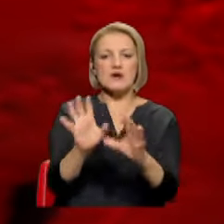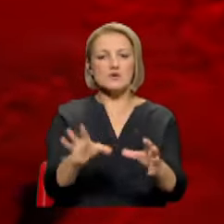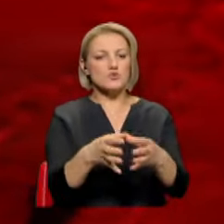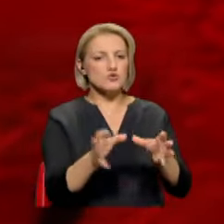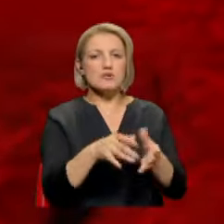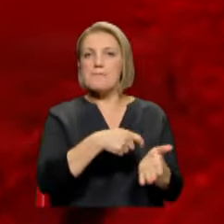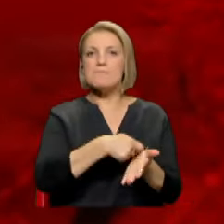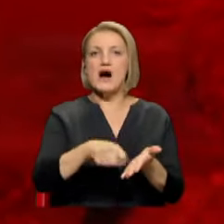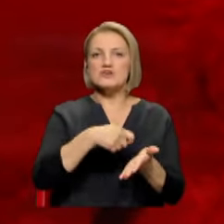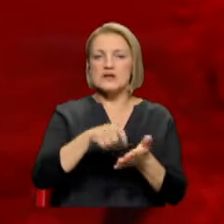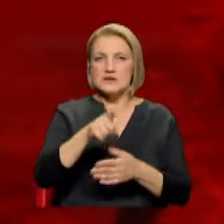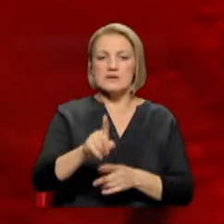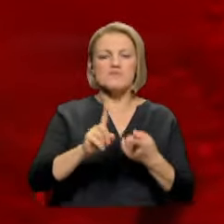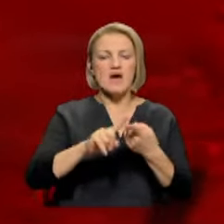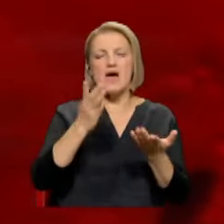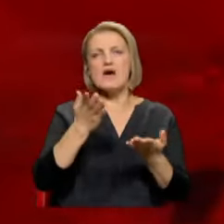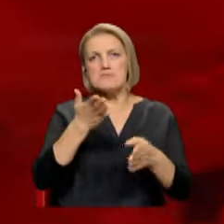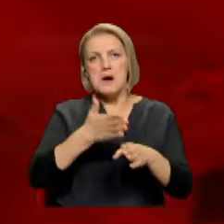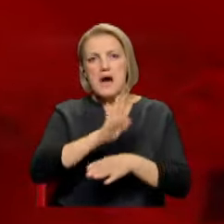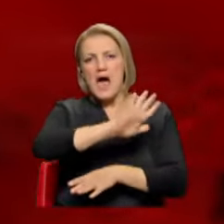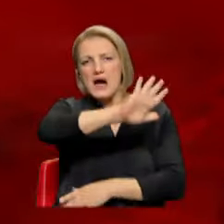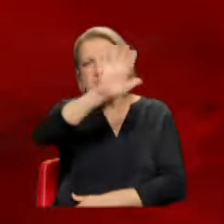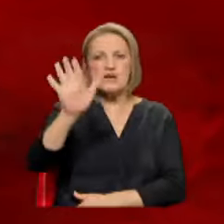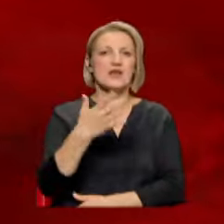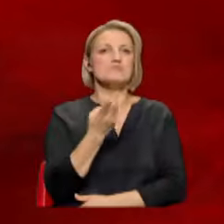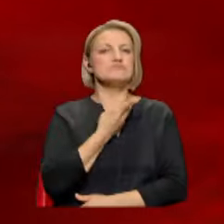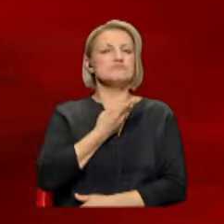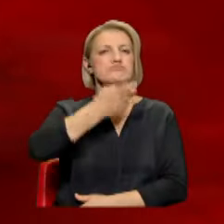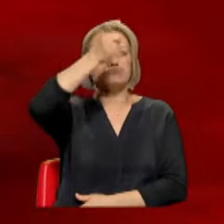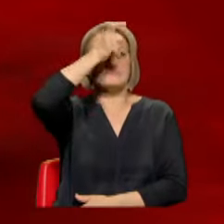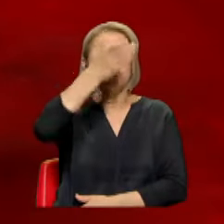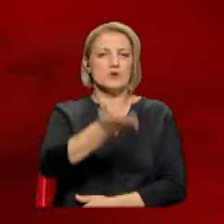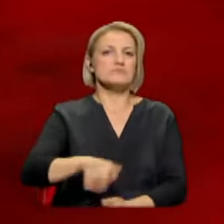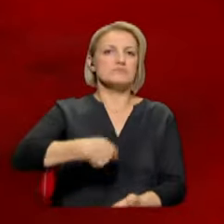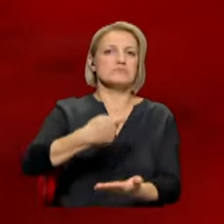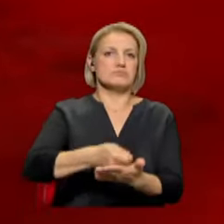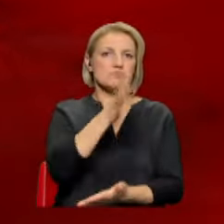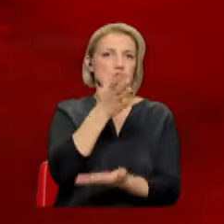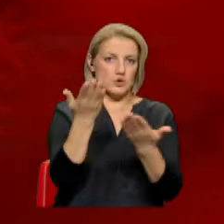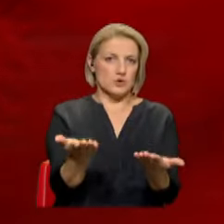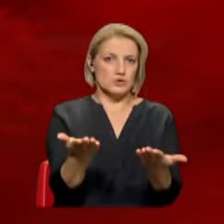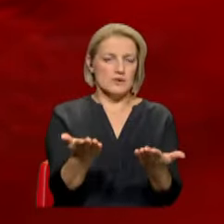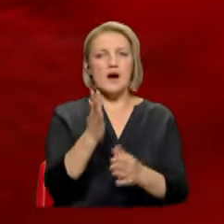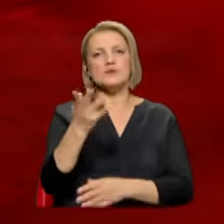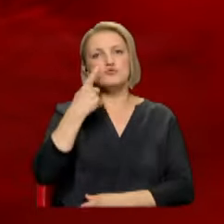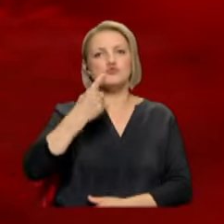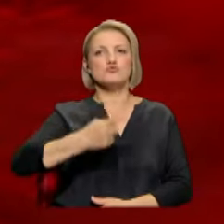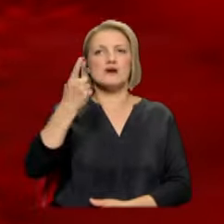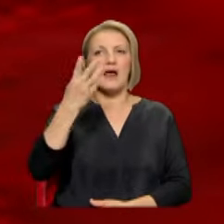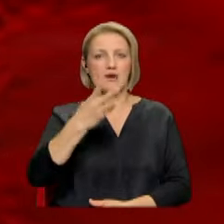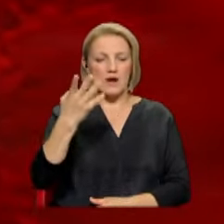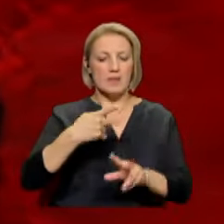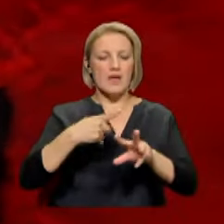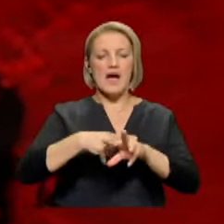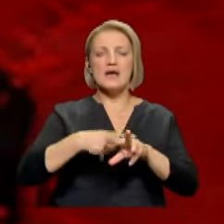grupların maaşlarının ve aslında her şeylerinin yine bizim tarafından karşılandığı da biliniyor. Artık Cumhurbaşkanı da